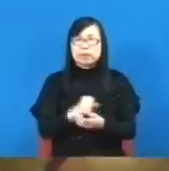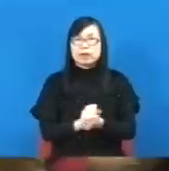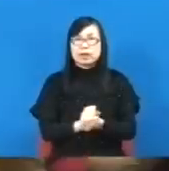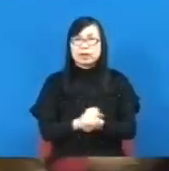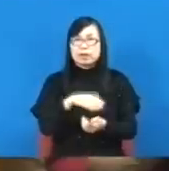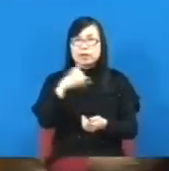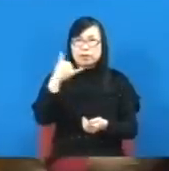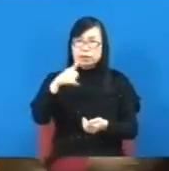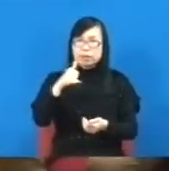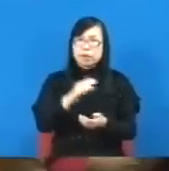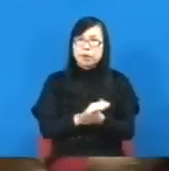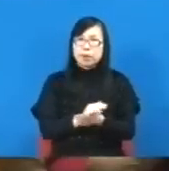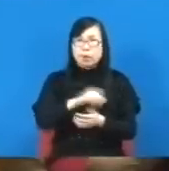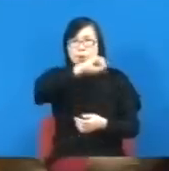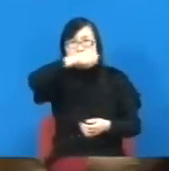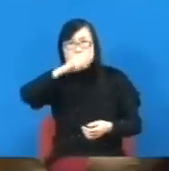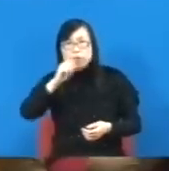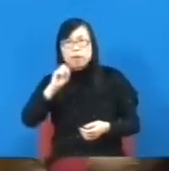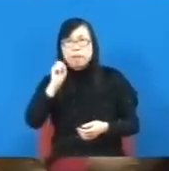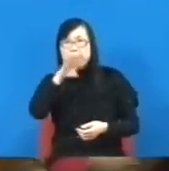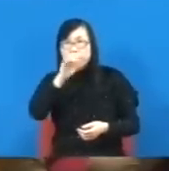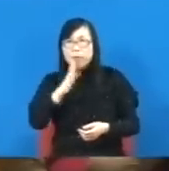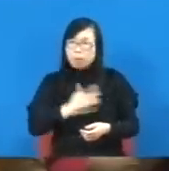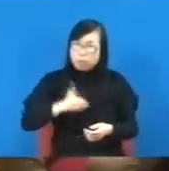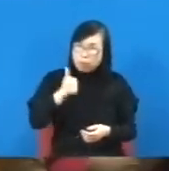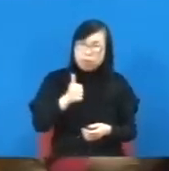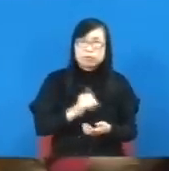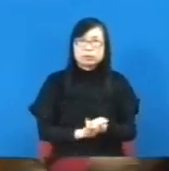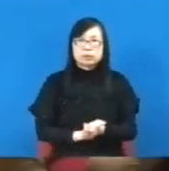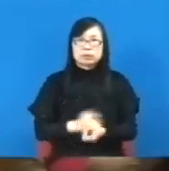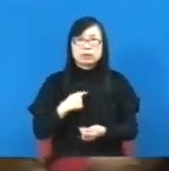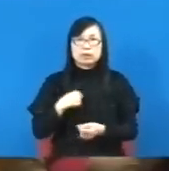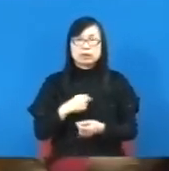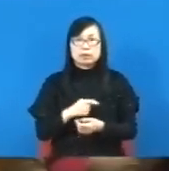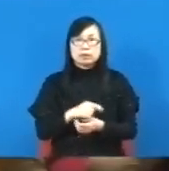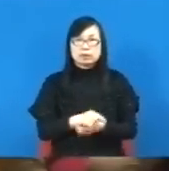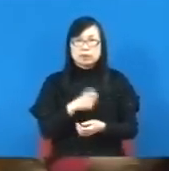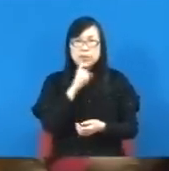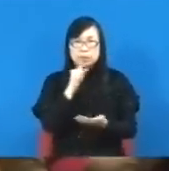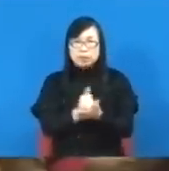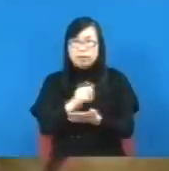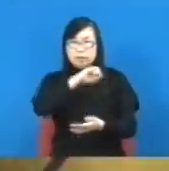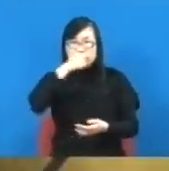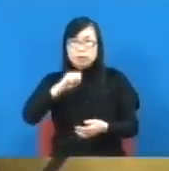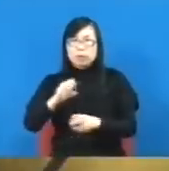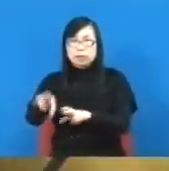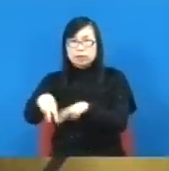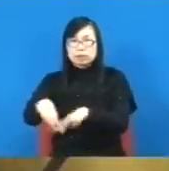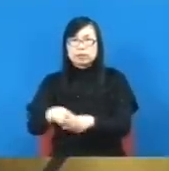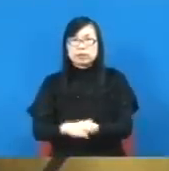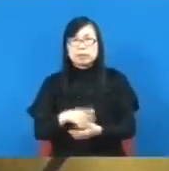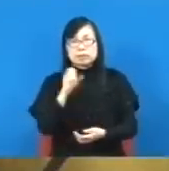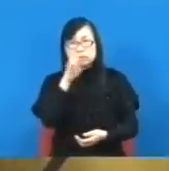同同台灣同胞問好，好熟嚟噶，去過幾次啊佢，有冇喺度耕過田先？所以佢咪穿崩